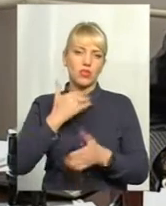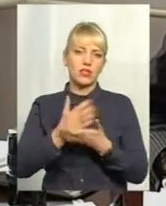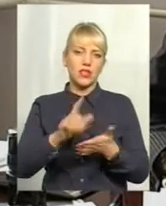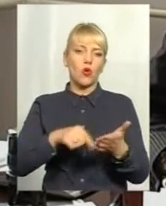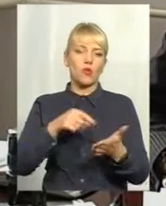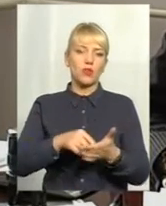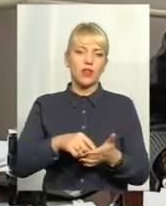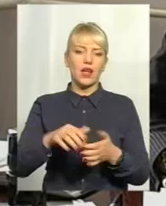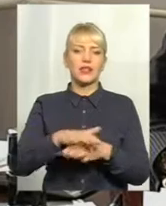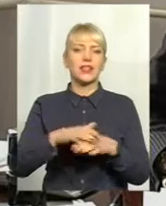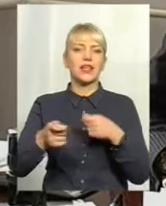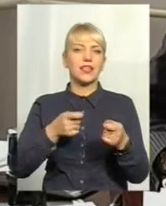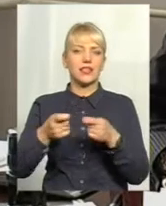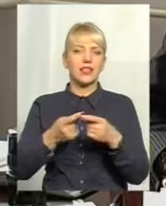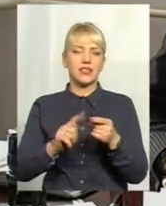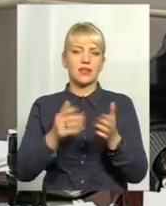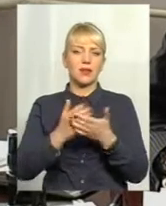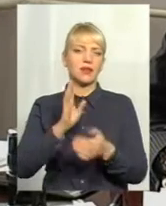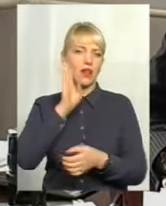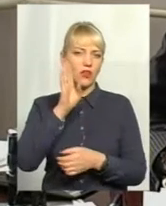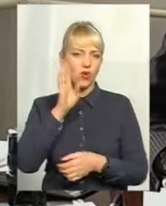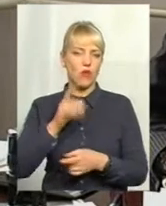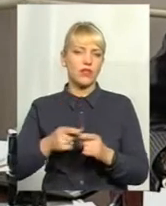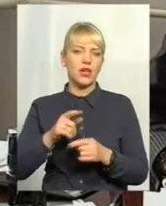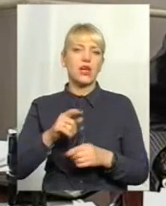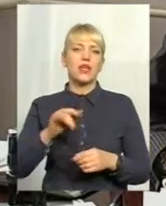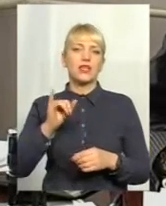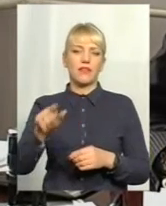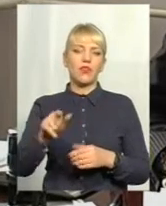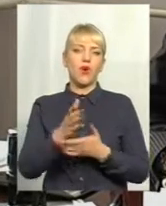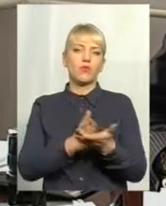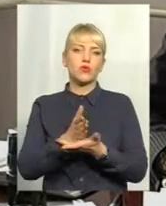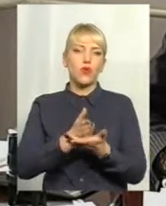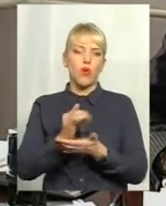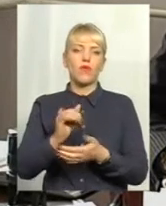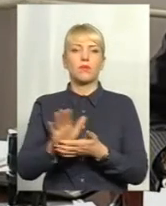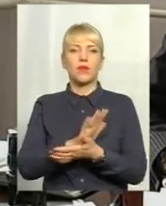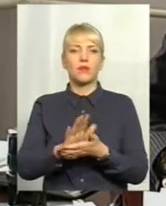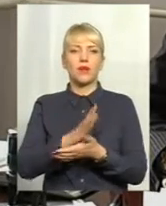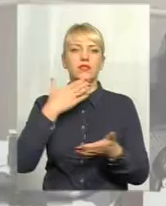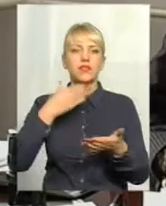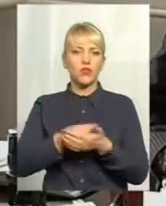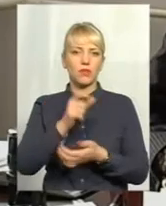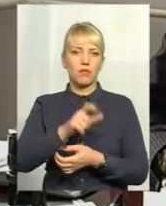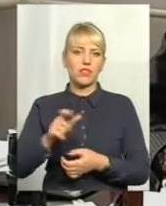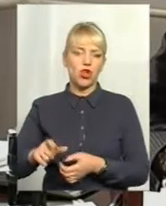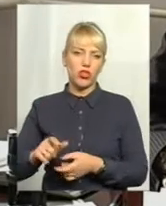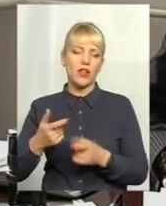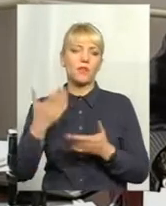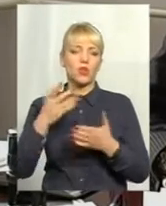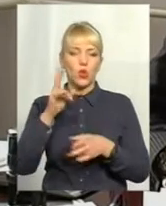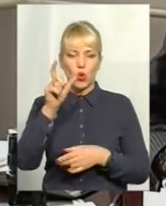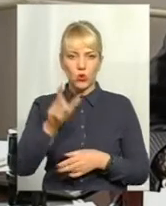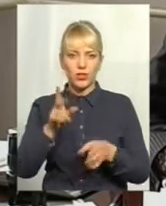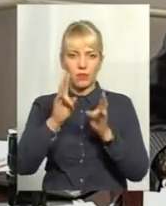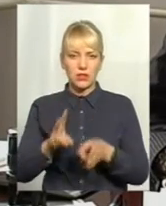комунальні ринки, переважно це все ринок ранковий. Ринок ранковий обслуговується і прибирається своїм персоналом. Якщо людина травмувалася, то вона,